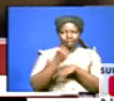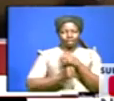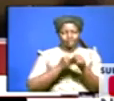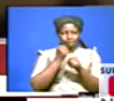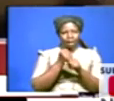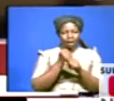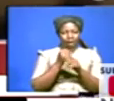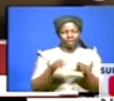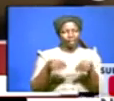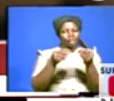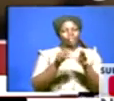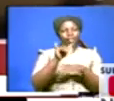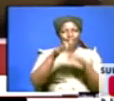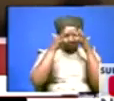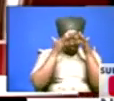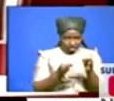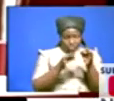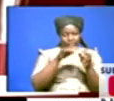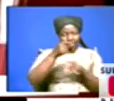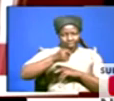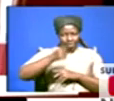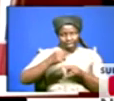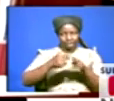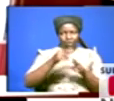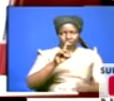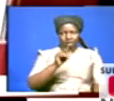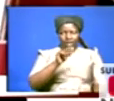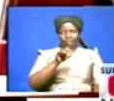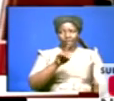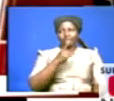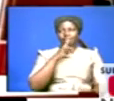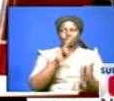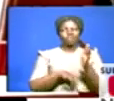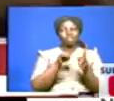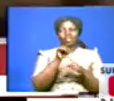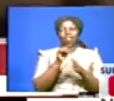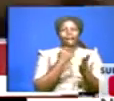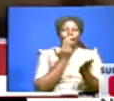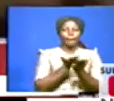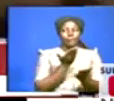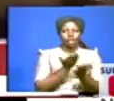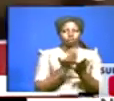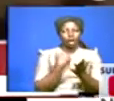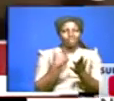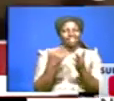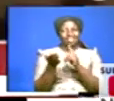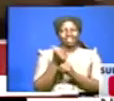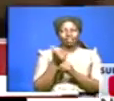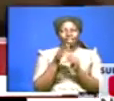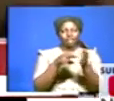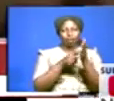huu, jaji David Kenney alisema ombi hilo halijafiki vigezo vinavyohitajika. The